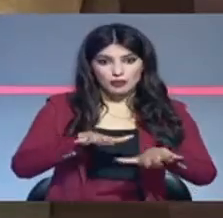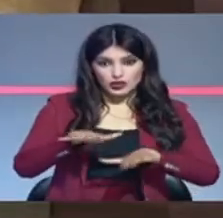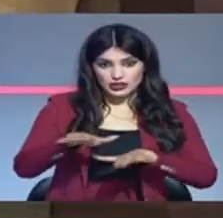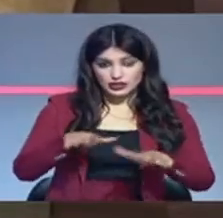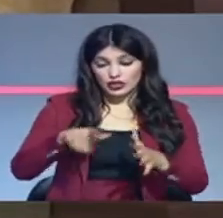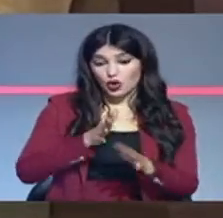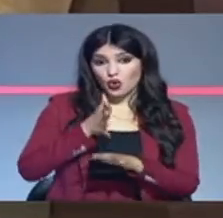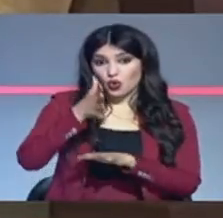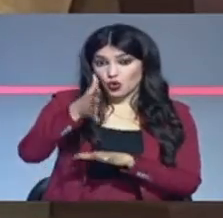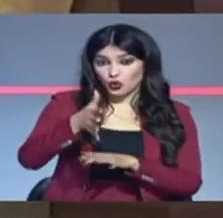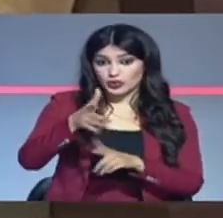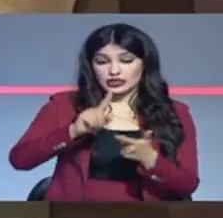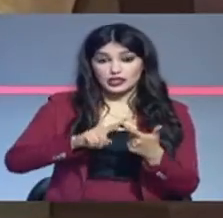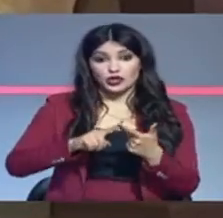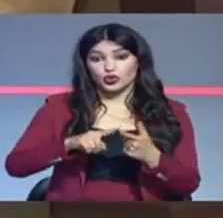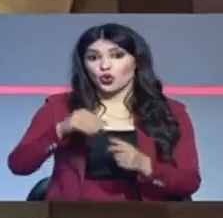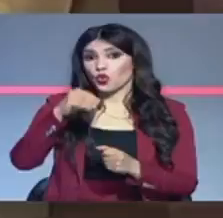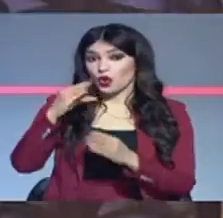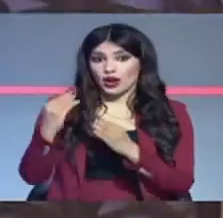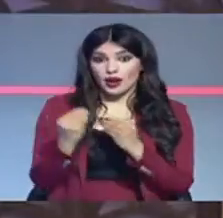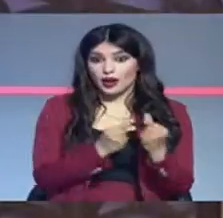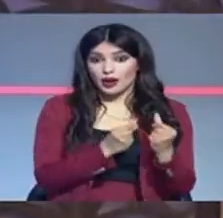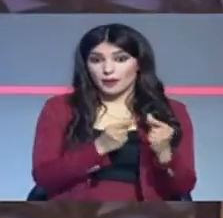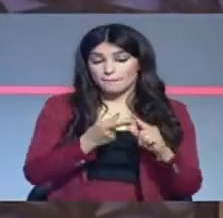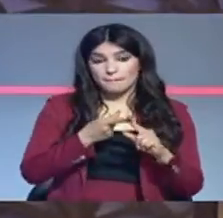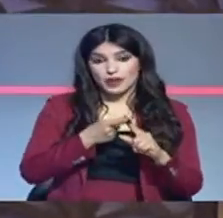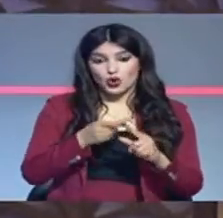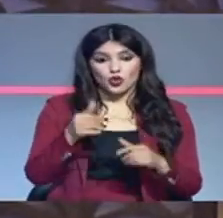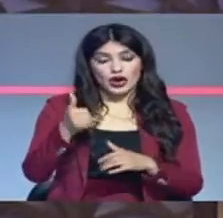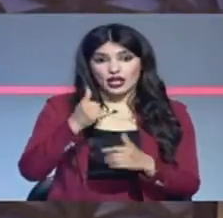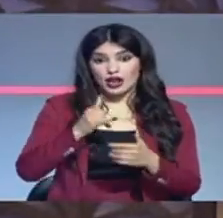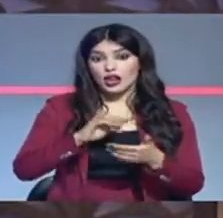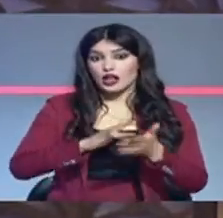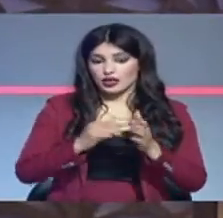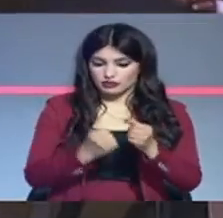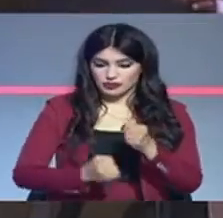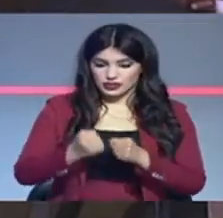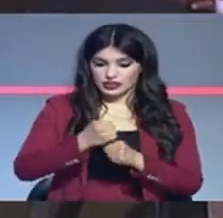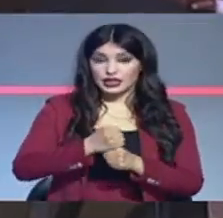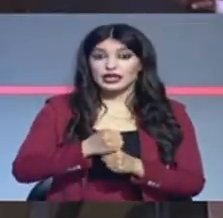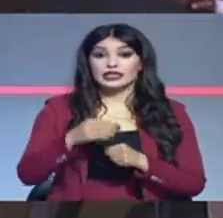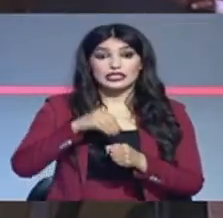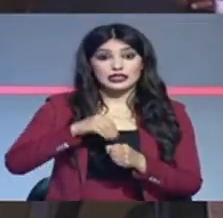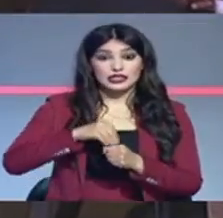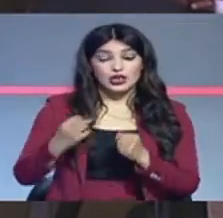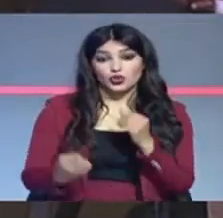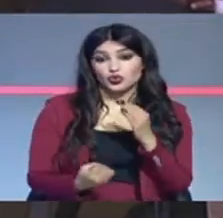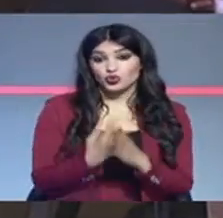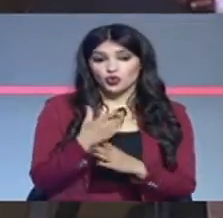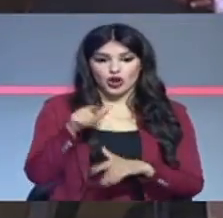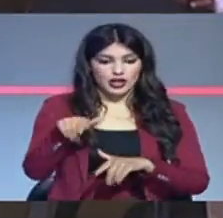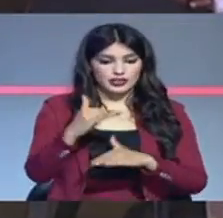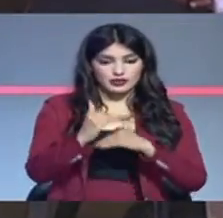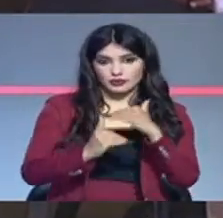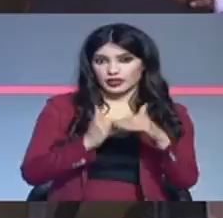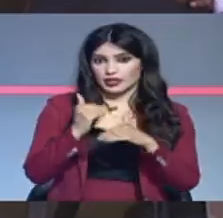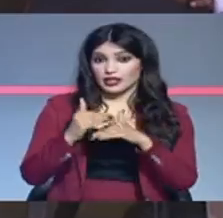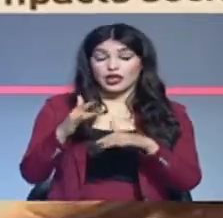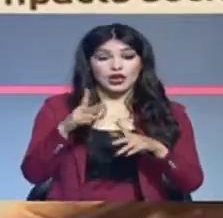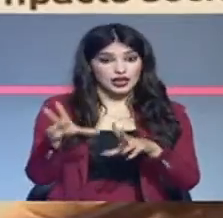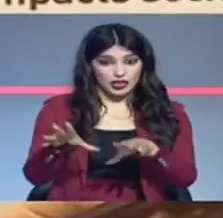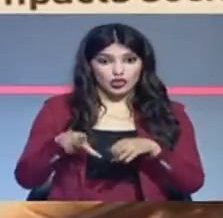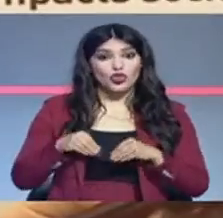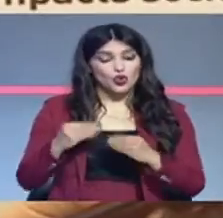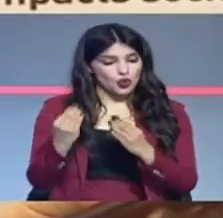على الجانب البيئي والاقتصاد الاخضر تركيز مرات تنوع الاقتصادي الجديد وان يراعي المنوال تنوي البيئه والمحيط